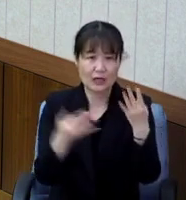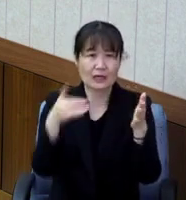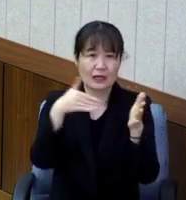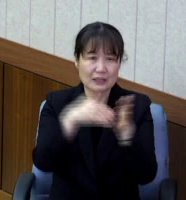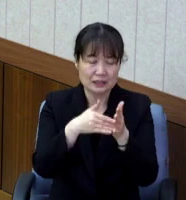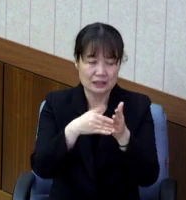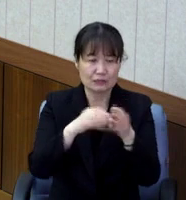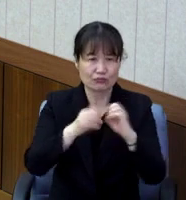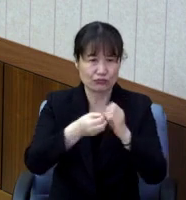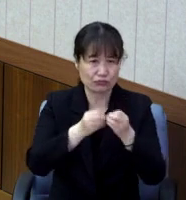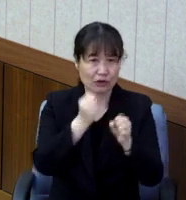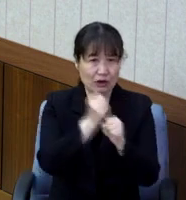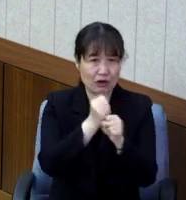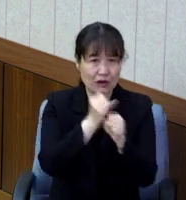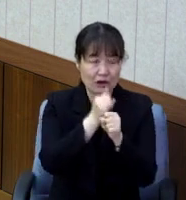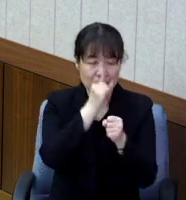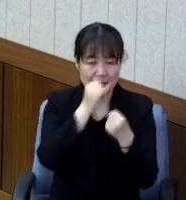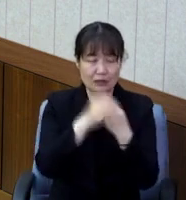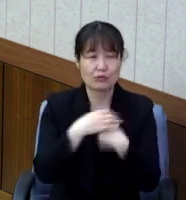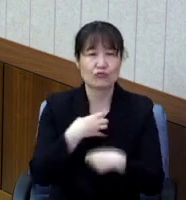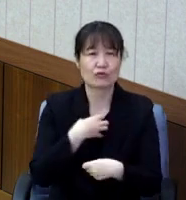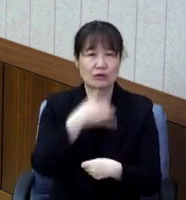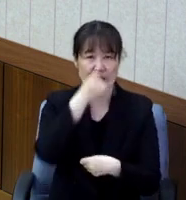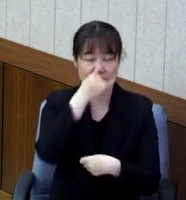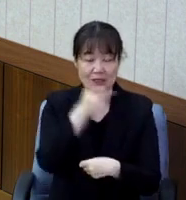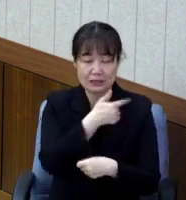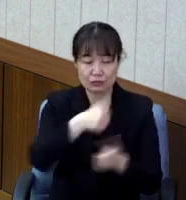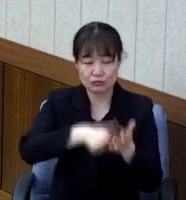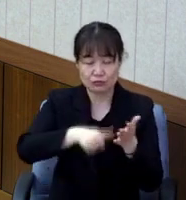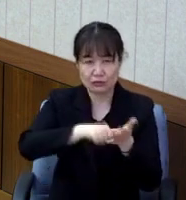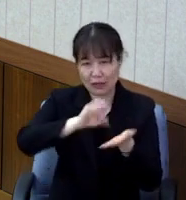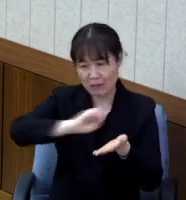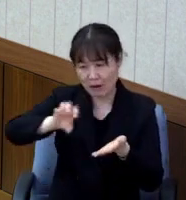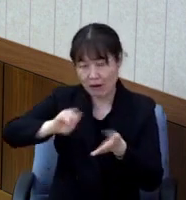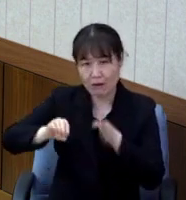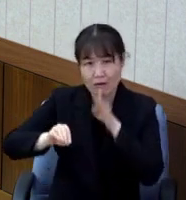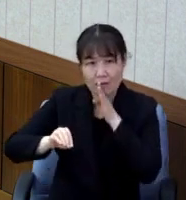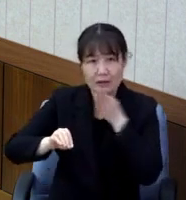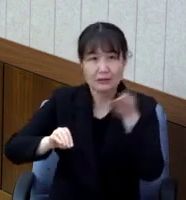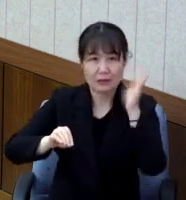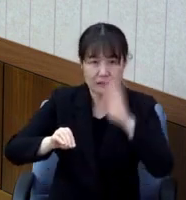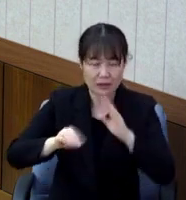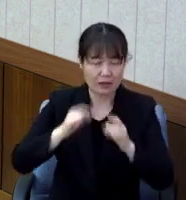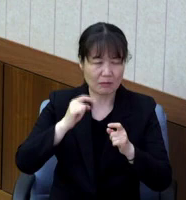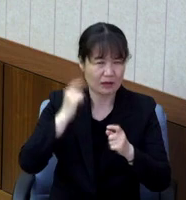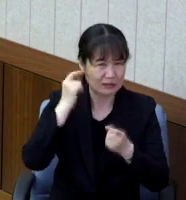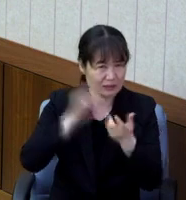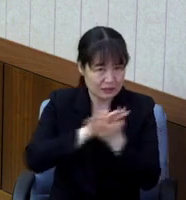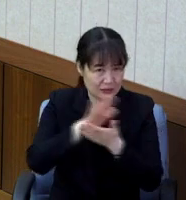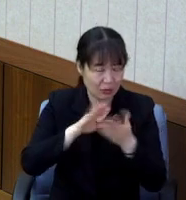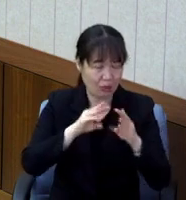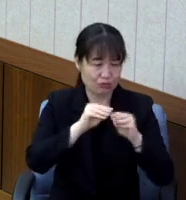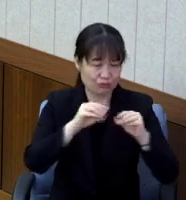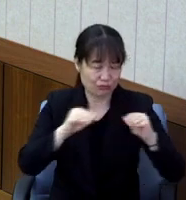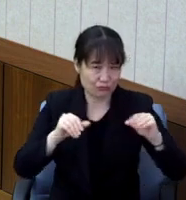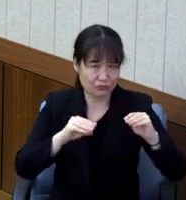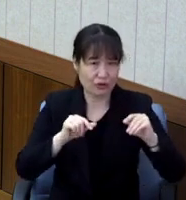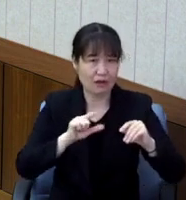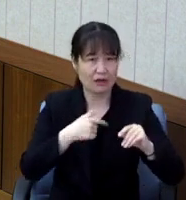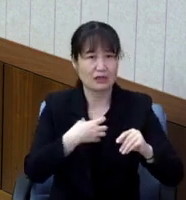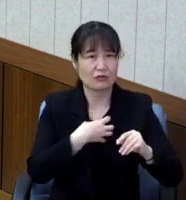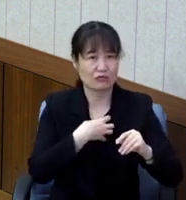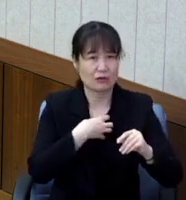염려됩니다. 대부분 큰 자재들은 철거되었으나 소음, 금진, 공사 차량 등으로부터